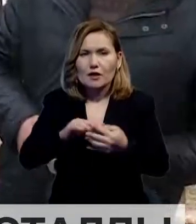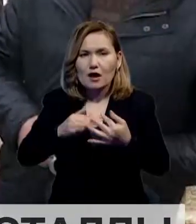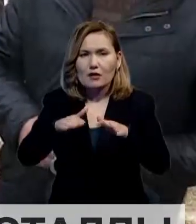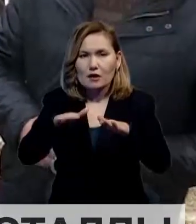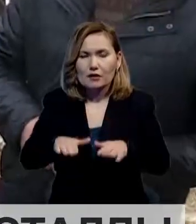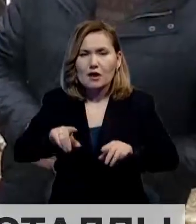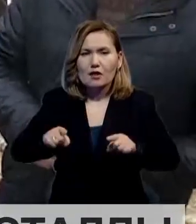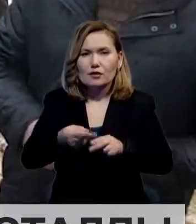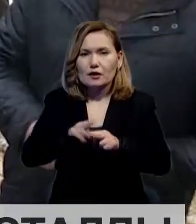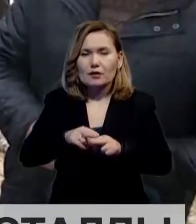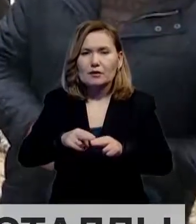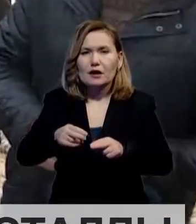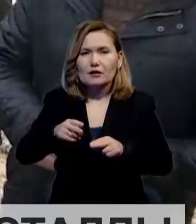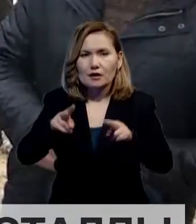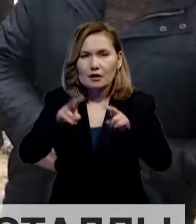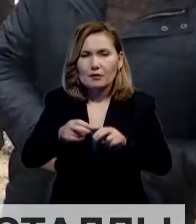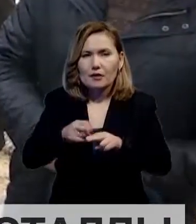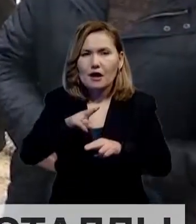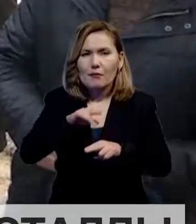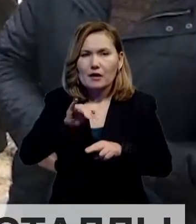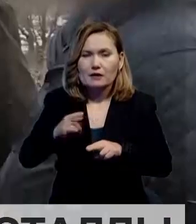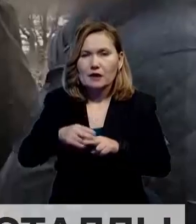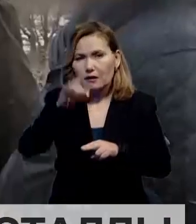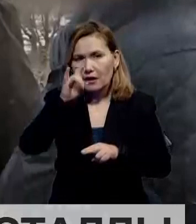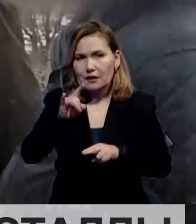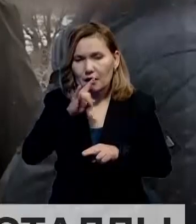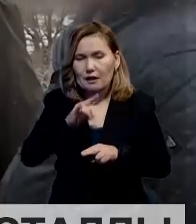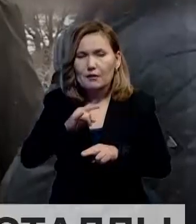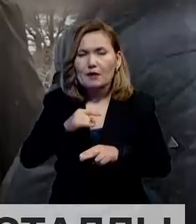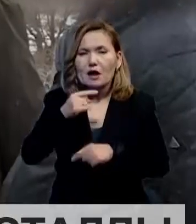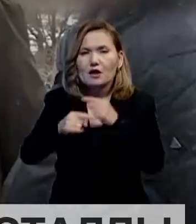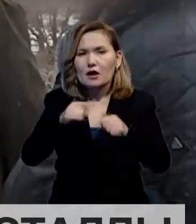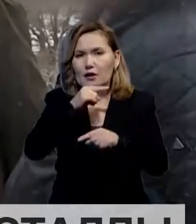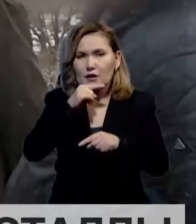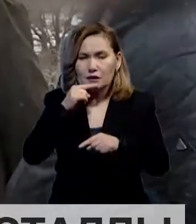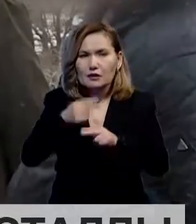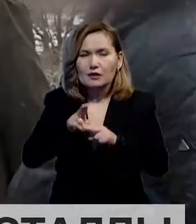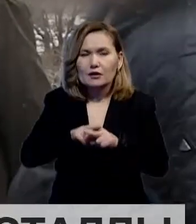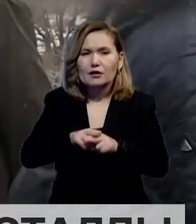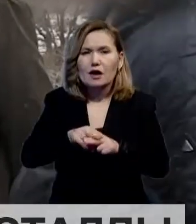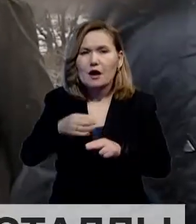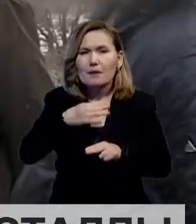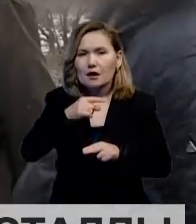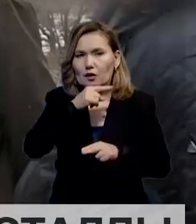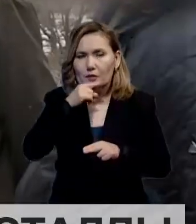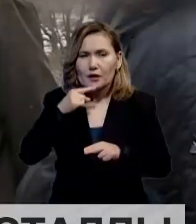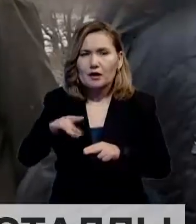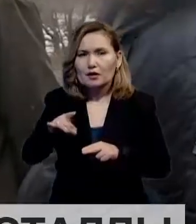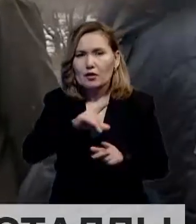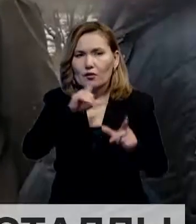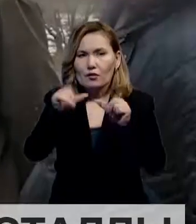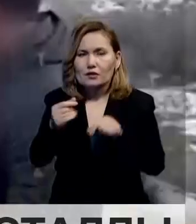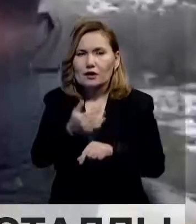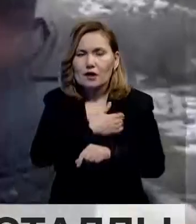мен маңынан ұстады. Тергеу барысында пәкістандықтардың Қазақстан арқылы Ресейге одан әрі жұмыс істеу мақсатымен Беларусь